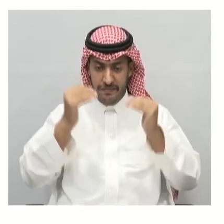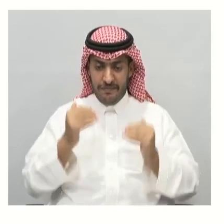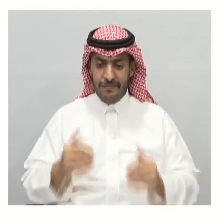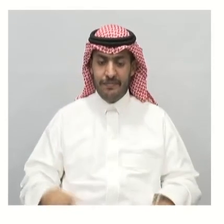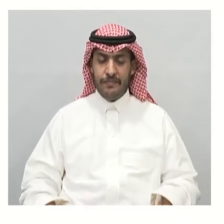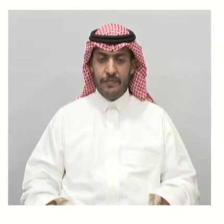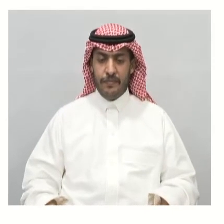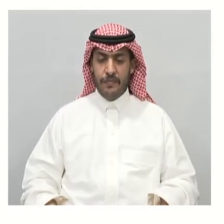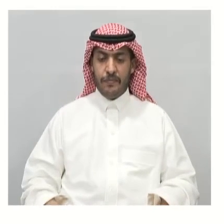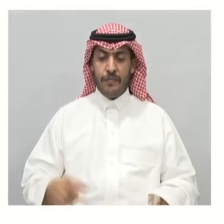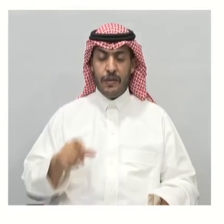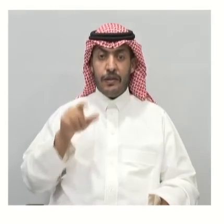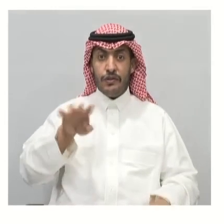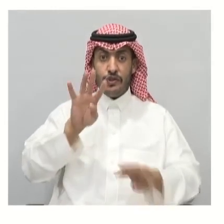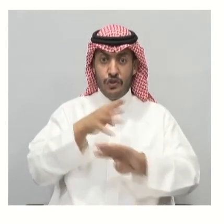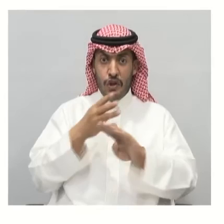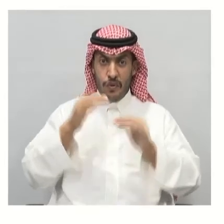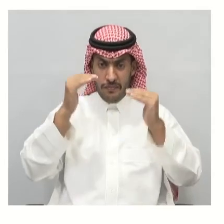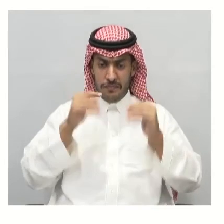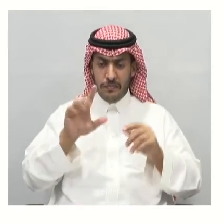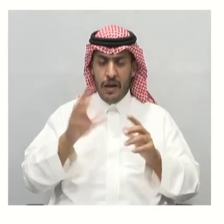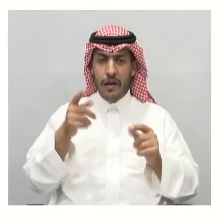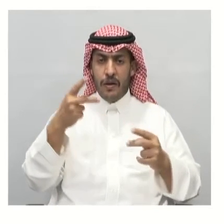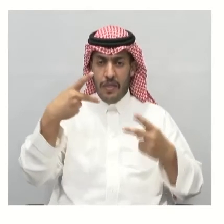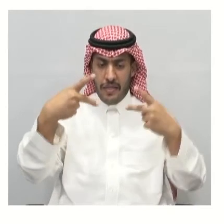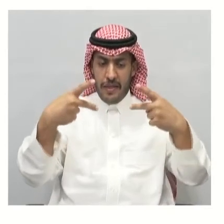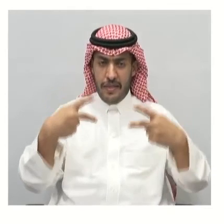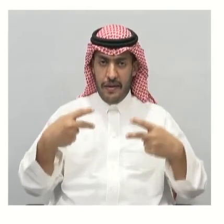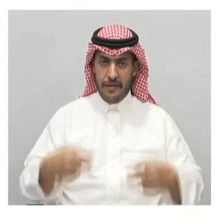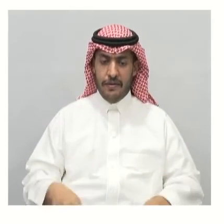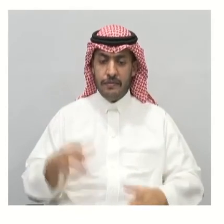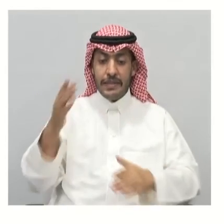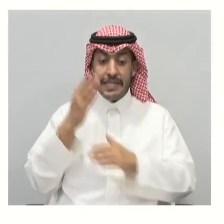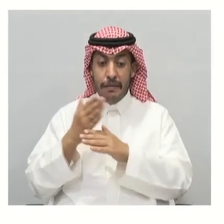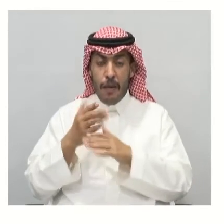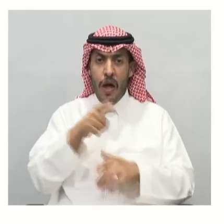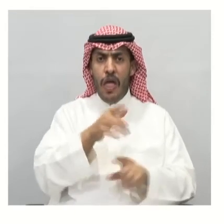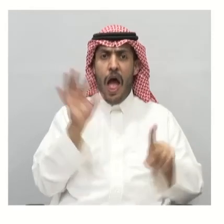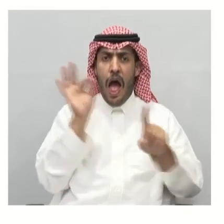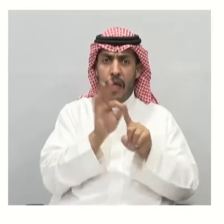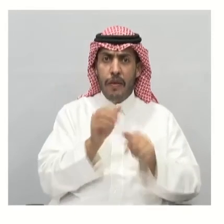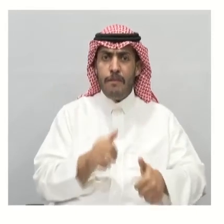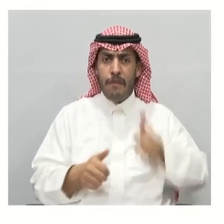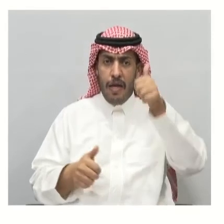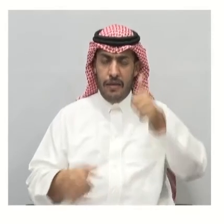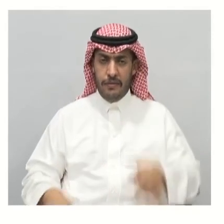الاتي الجدول امامنا مصنف الى خانتين السبب هنا وهنا